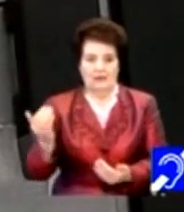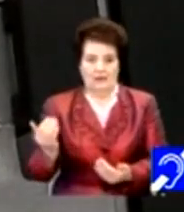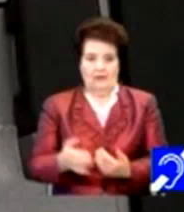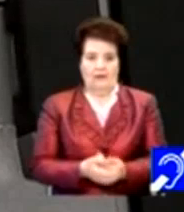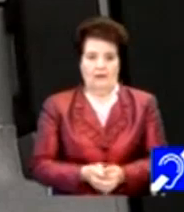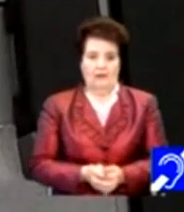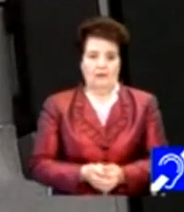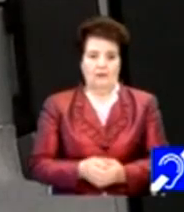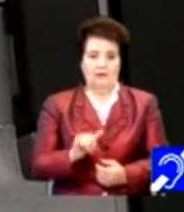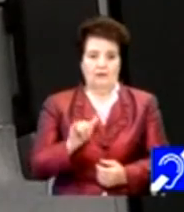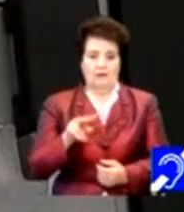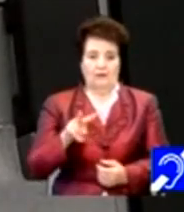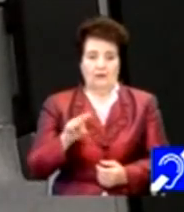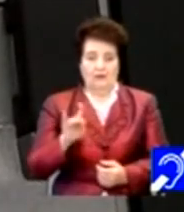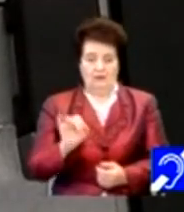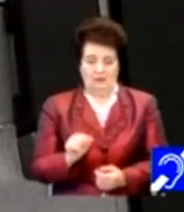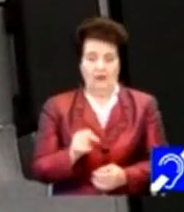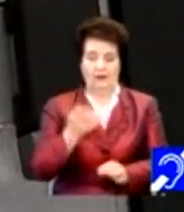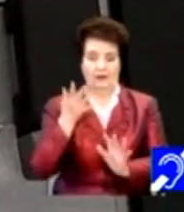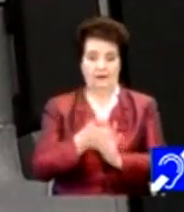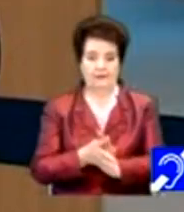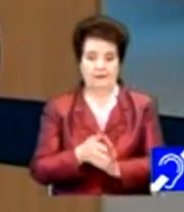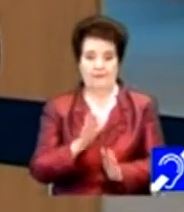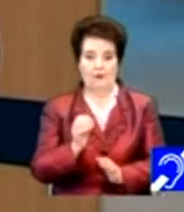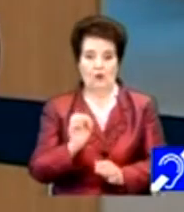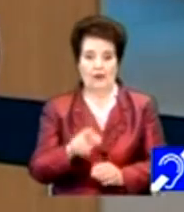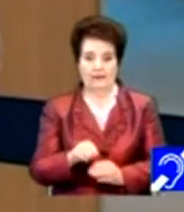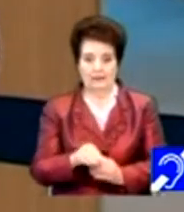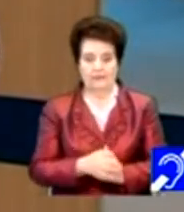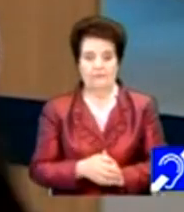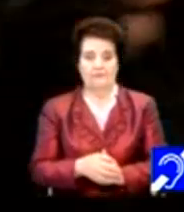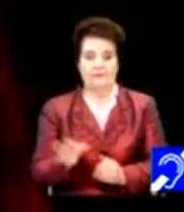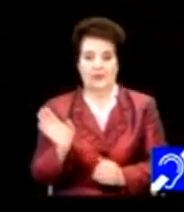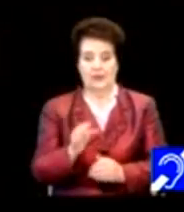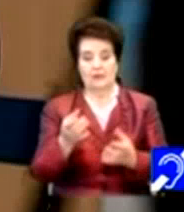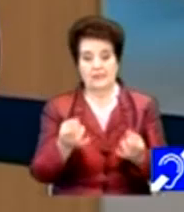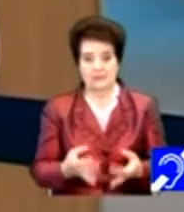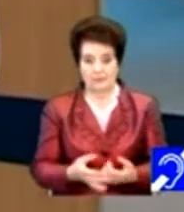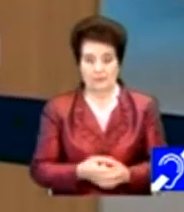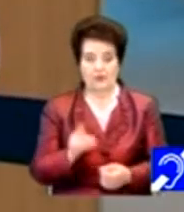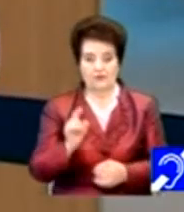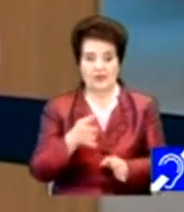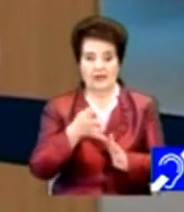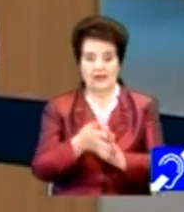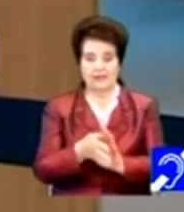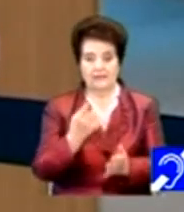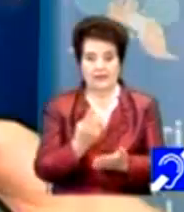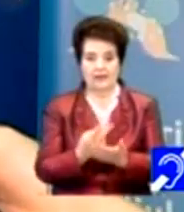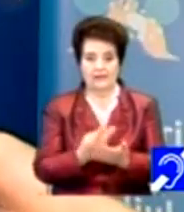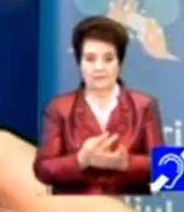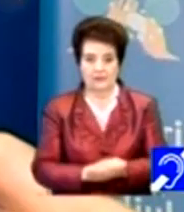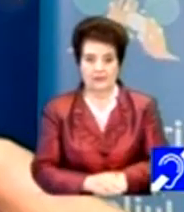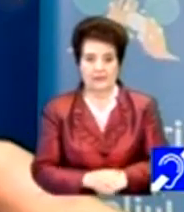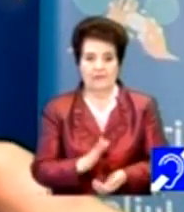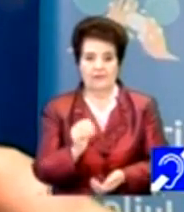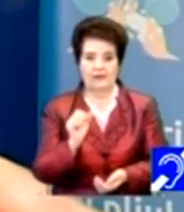razele ultraviolete de dreptul, deci atunci e foarte simplu. Acele raze care demonstrează efect